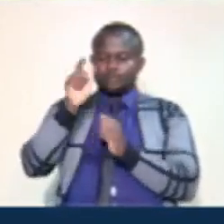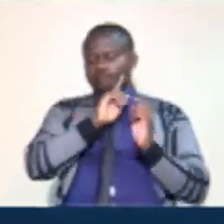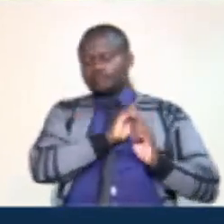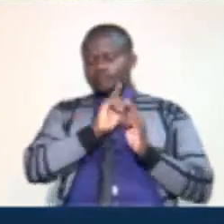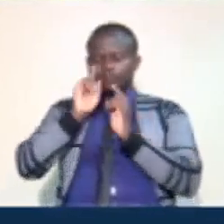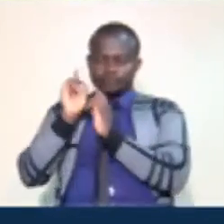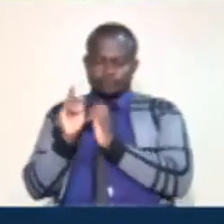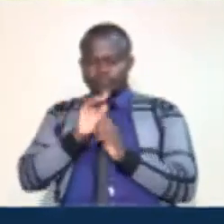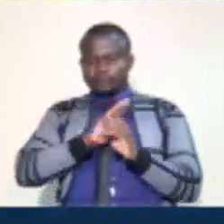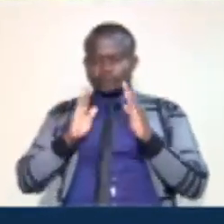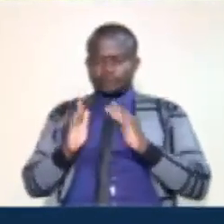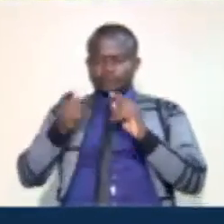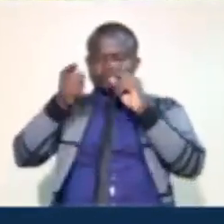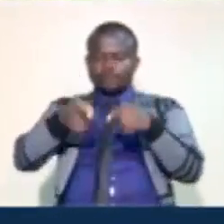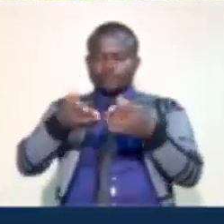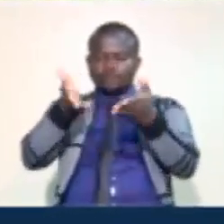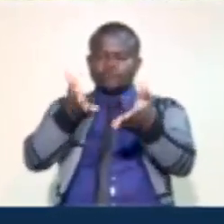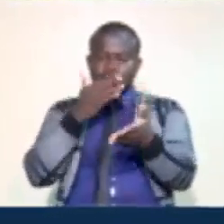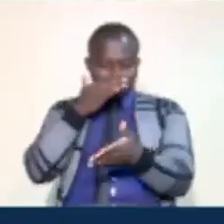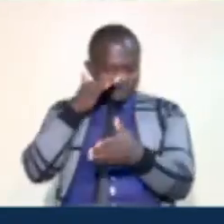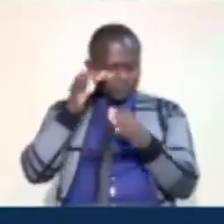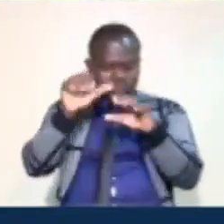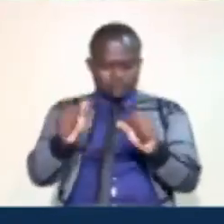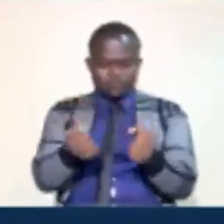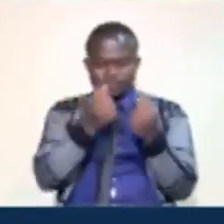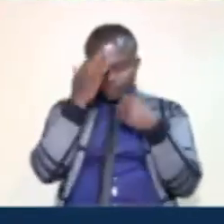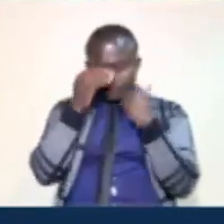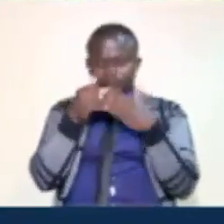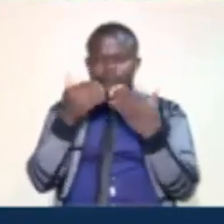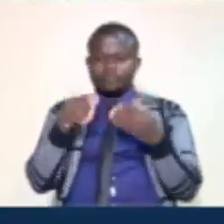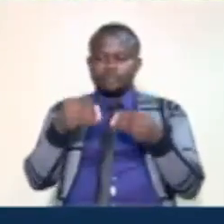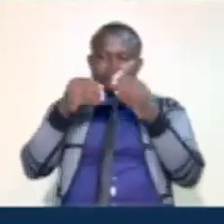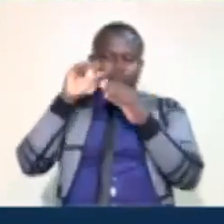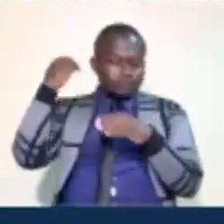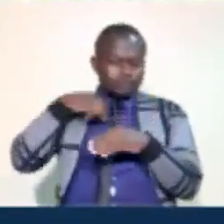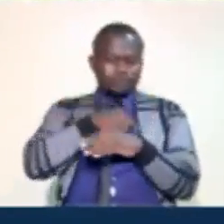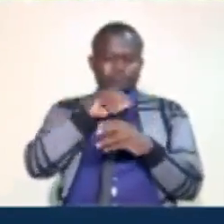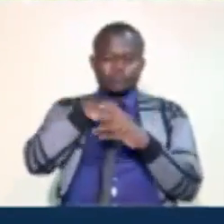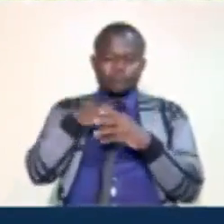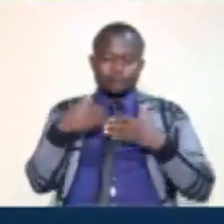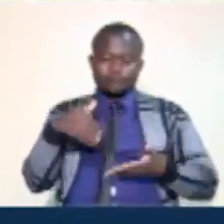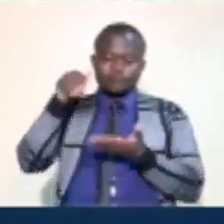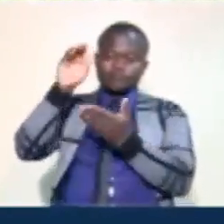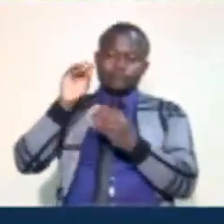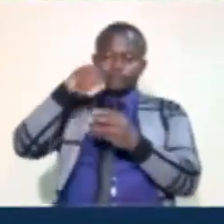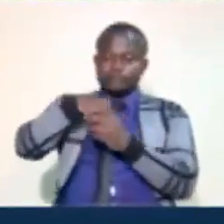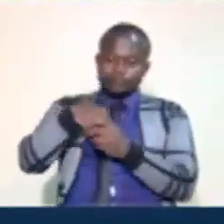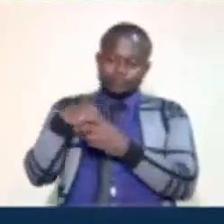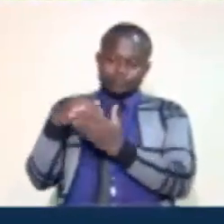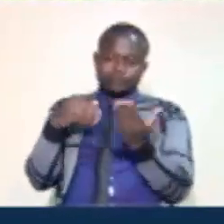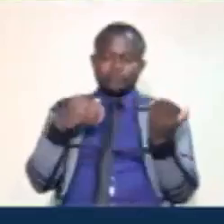abakomando b'Ababirigi baje aha ngaha baje gutwara, kuko bari bamaze guhabwa amakuru y'uko kino kigo cyari cy'abihaye Imana kandi harimo abihaye